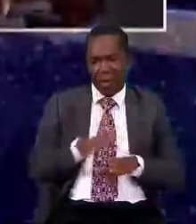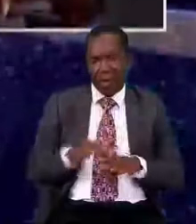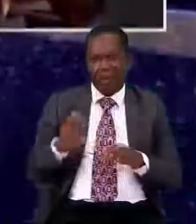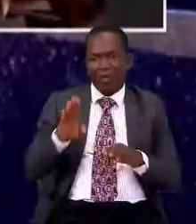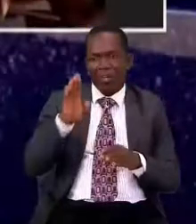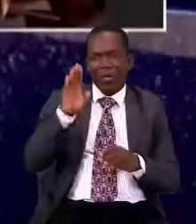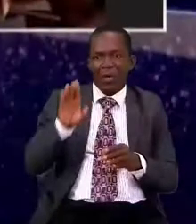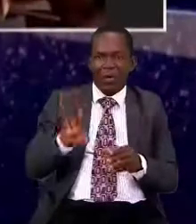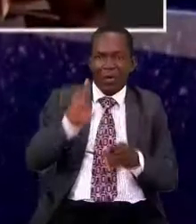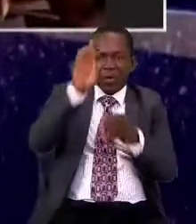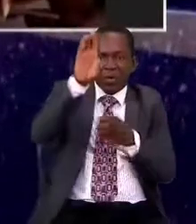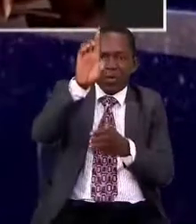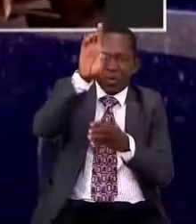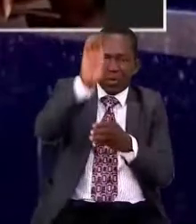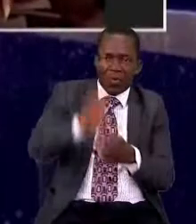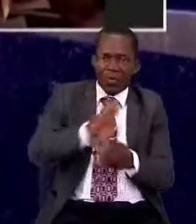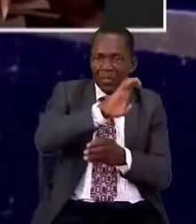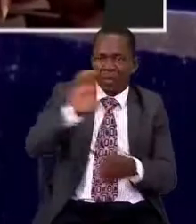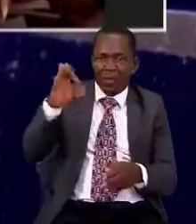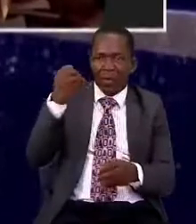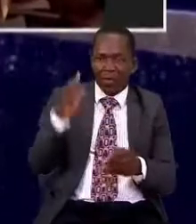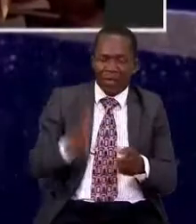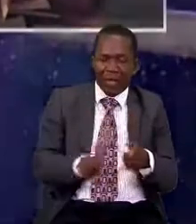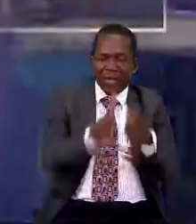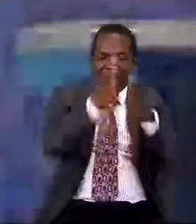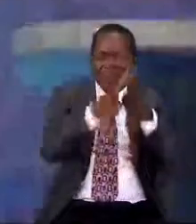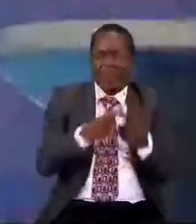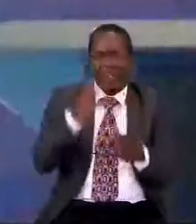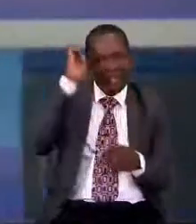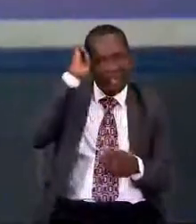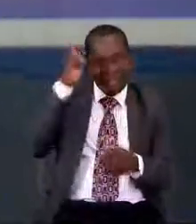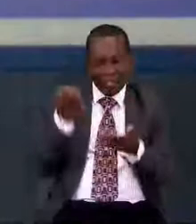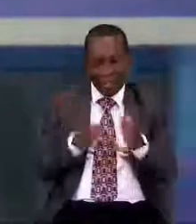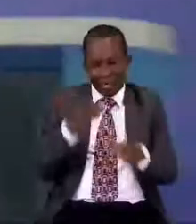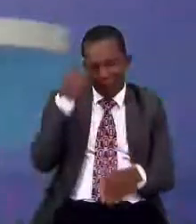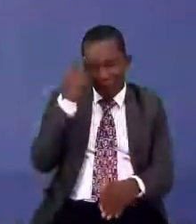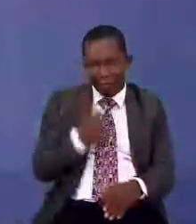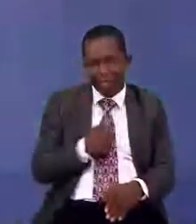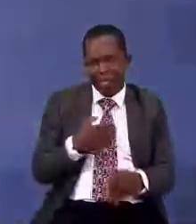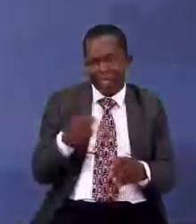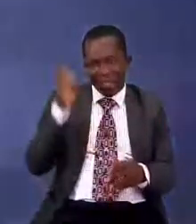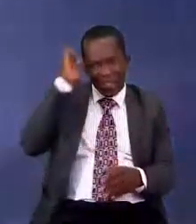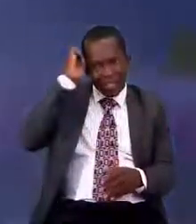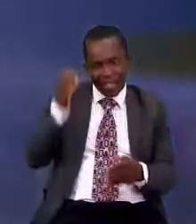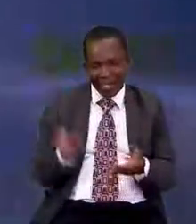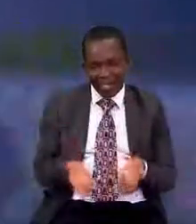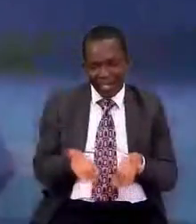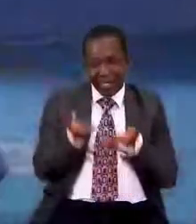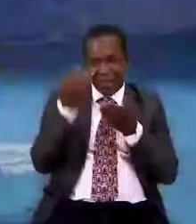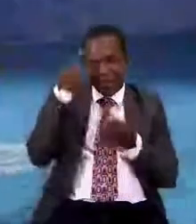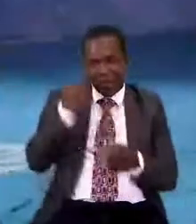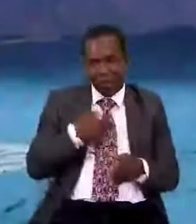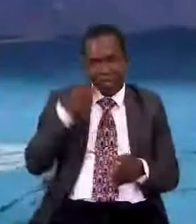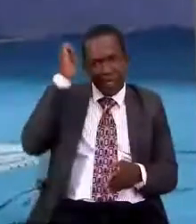Il est mort pour nous. Il s'est sacrifié pour moi. Il a payé le prix pour moi. Il m'a accordé le salut. Et comme